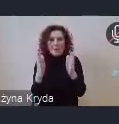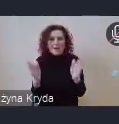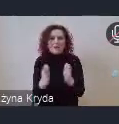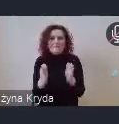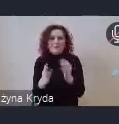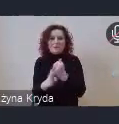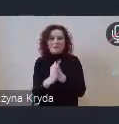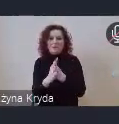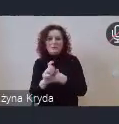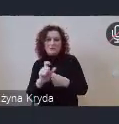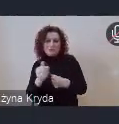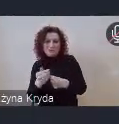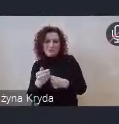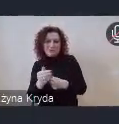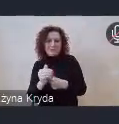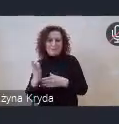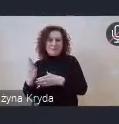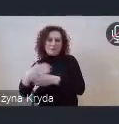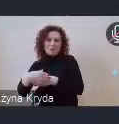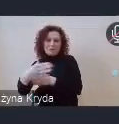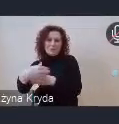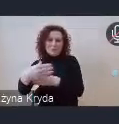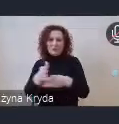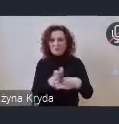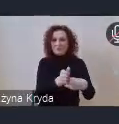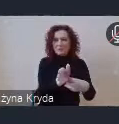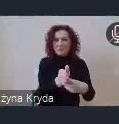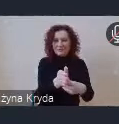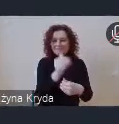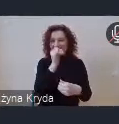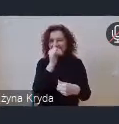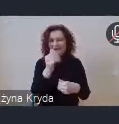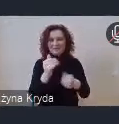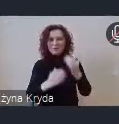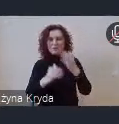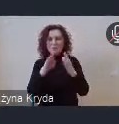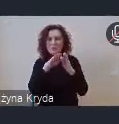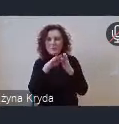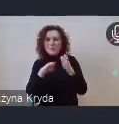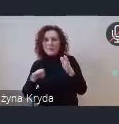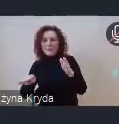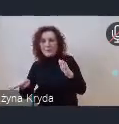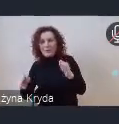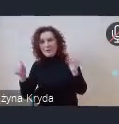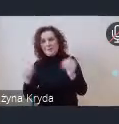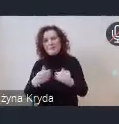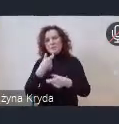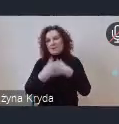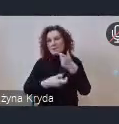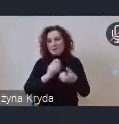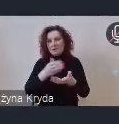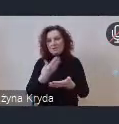absolutnie miejsca na zbudowanie pochylni wtedy jedynym rozwiązaniem jest wkładanie tam na przykład platformy przyschodowej